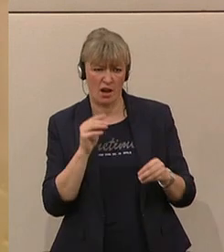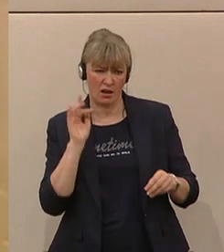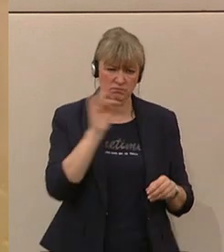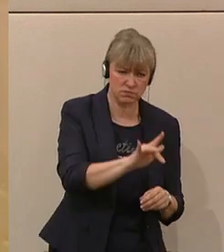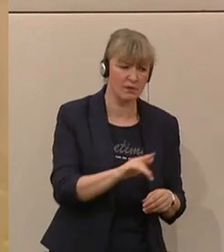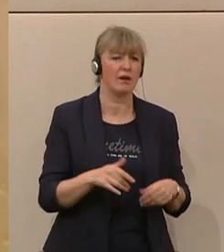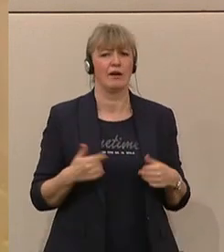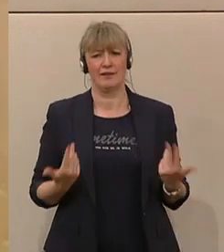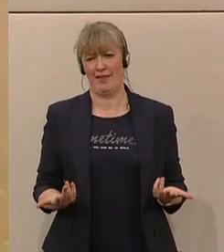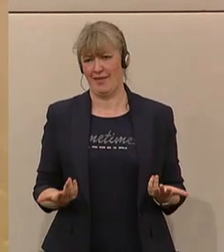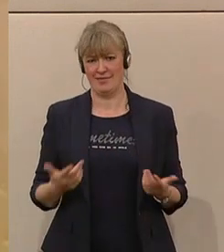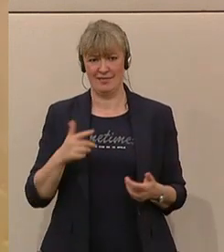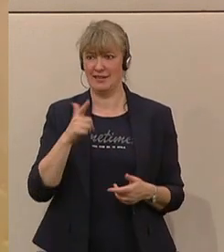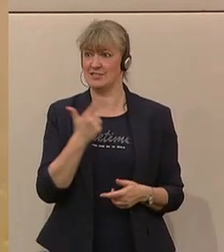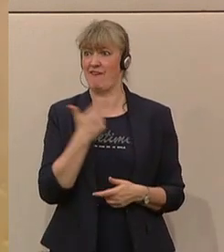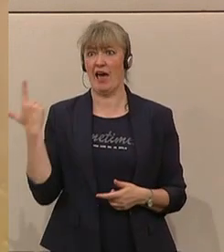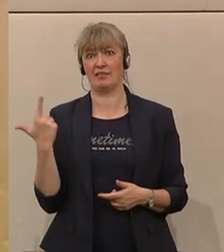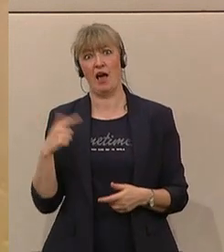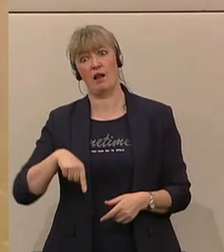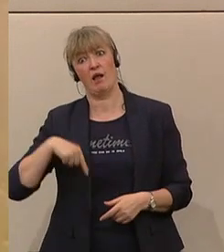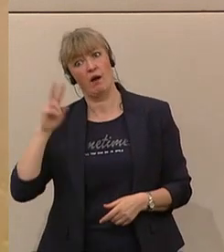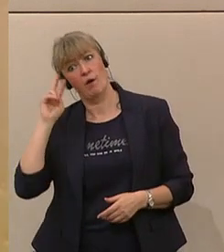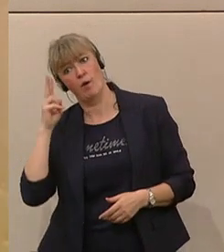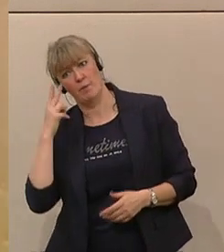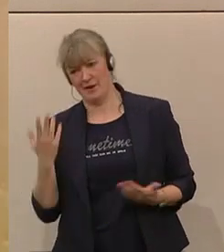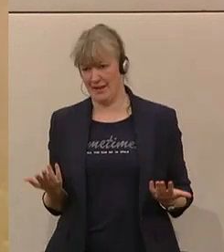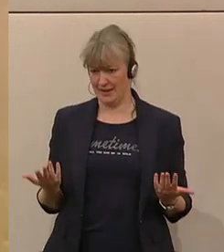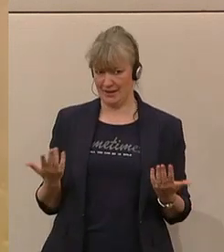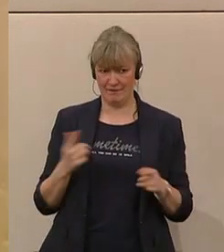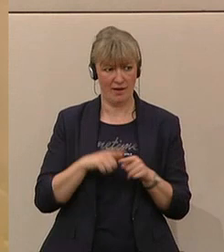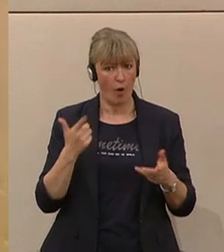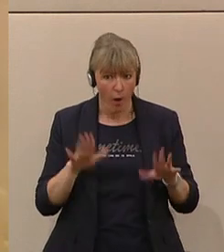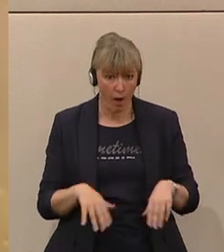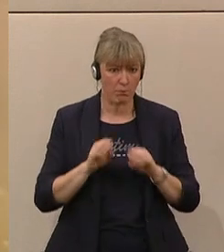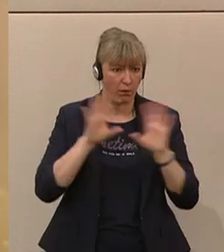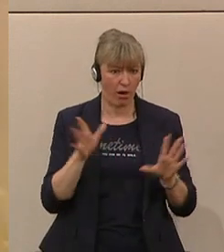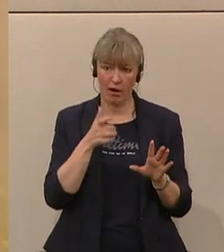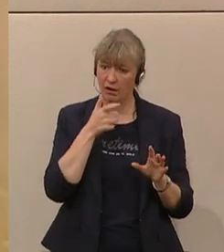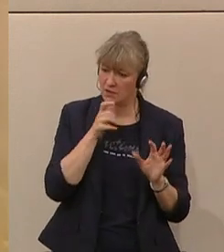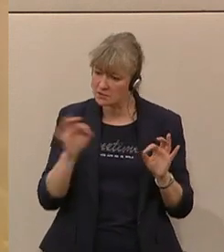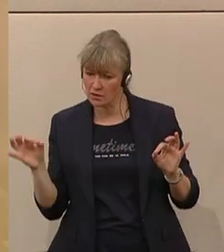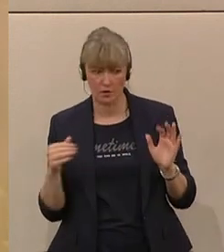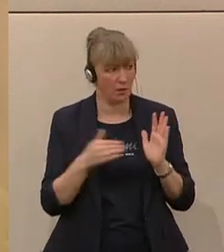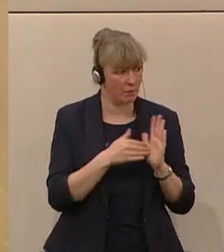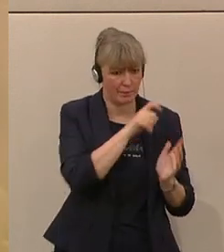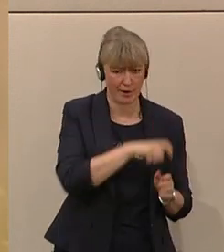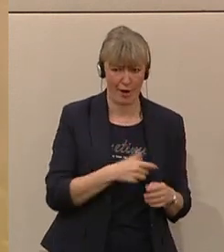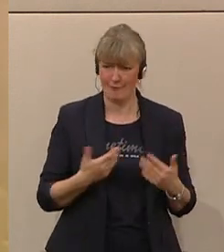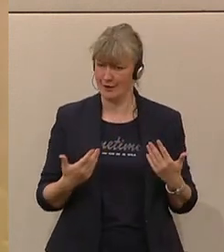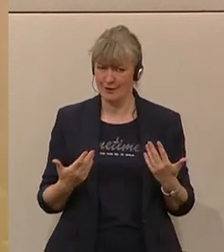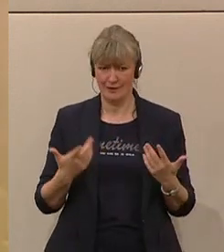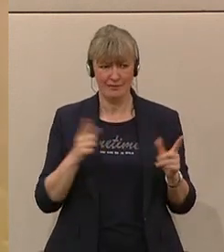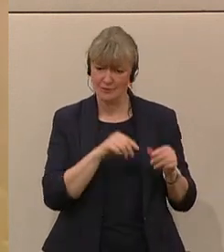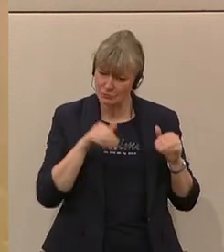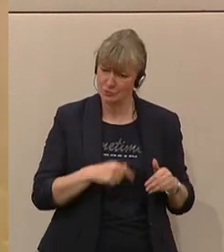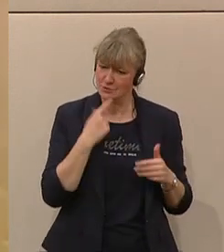zwei Tage lang darüber nachdenken, ob es hier eines klaren Wortes von ihrer Seite bedarf, sondern in der Lage sind, den